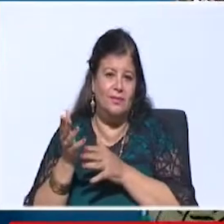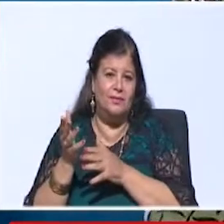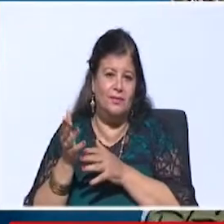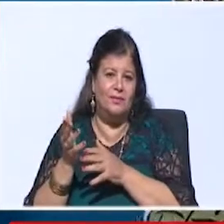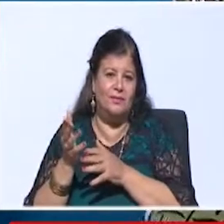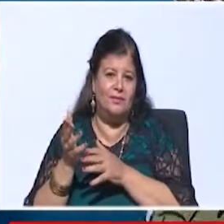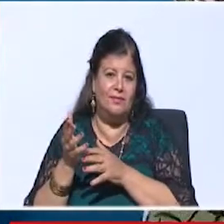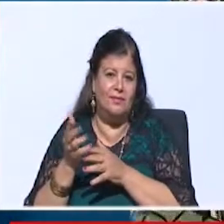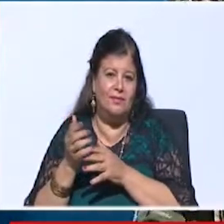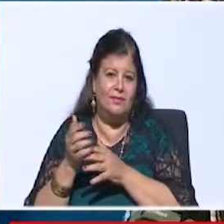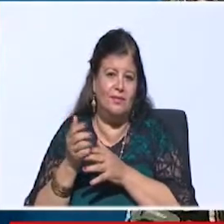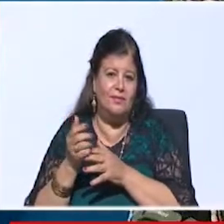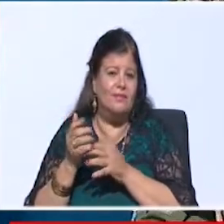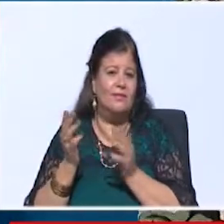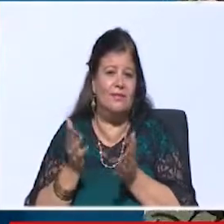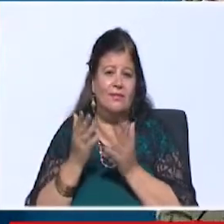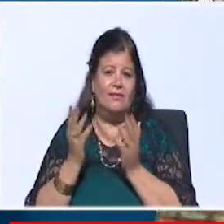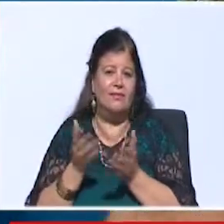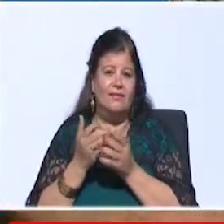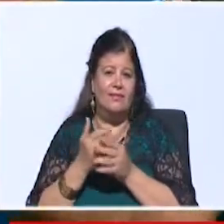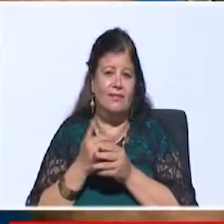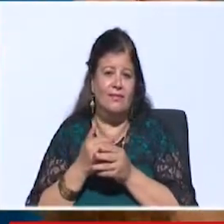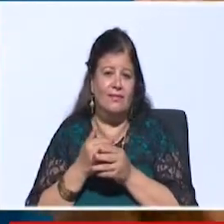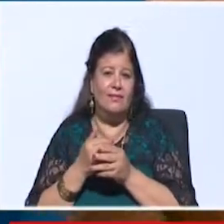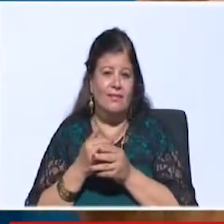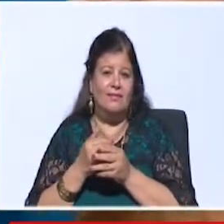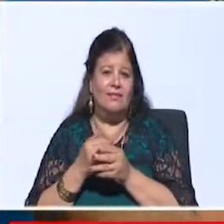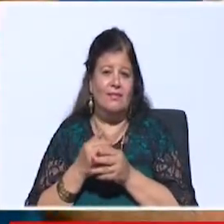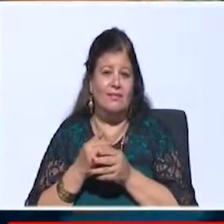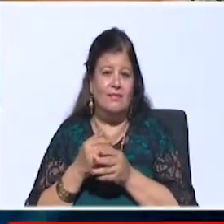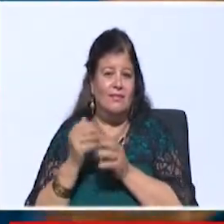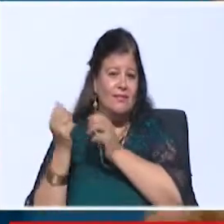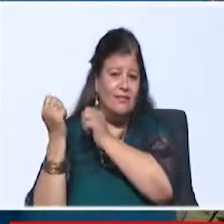اي يعني ان شاء الله يعني اشيل حاجات،